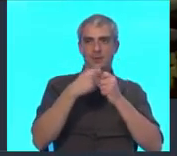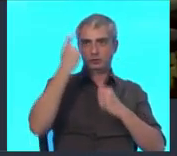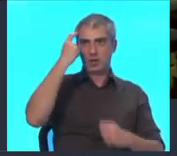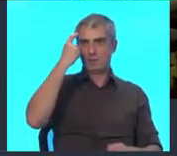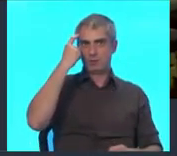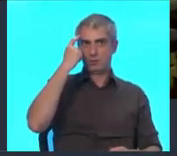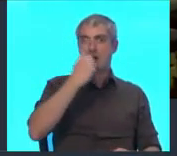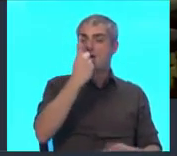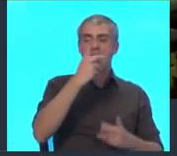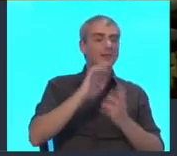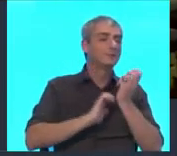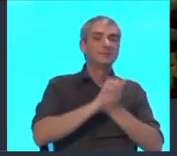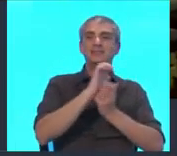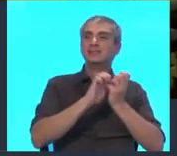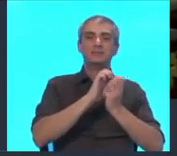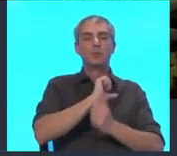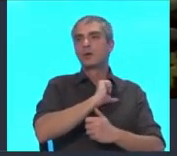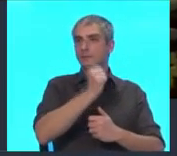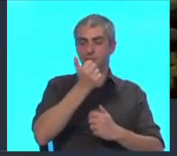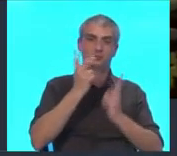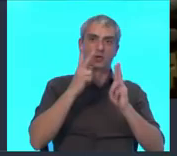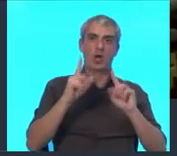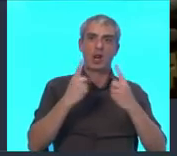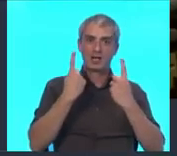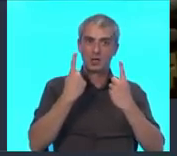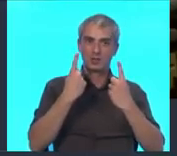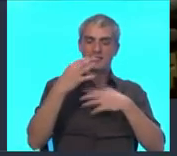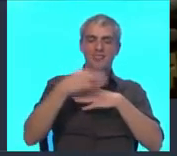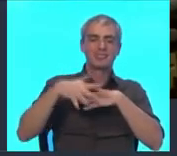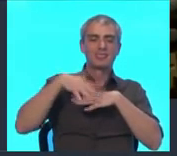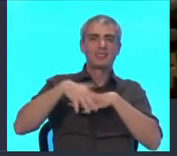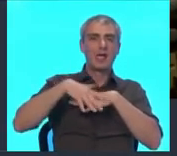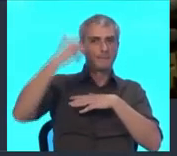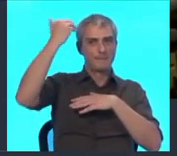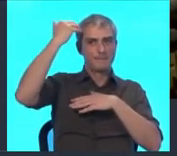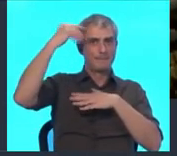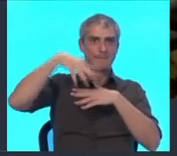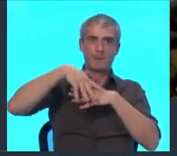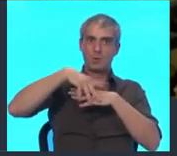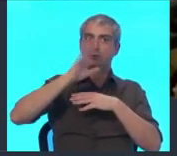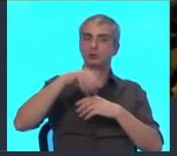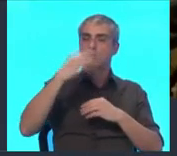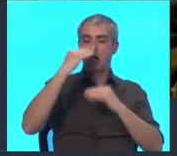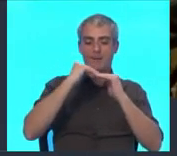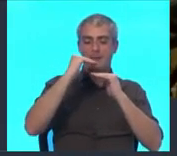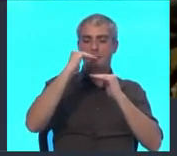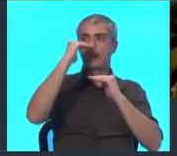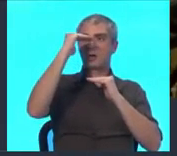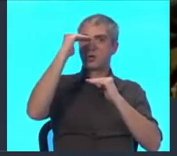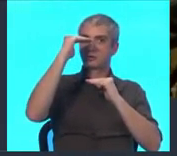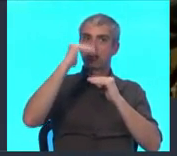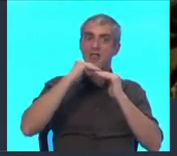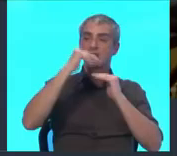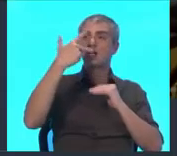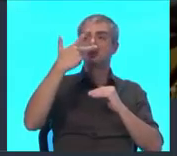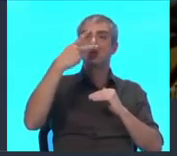אחד מהסיבוכים שעלול לקרות זה דימום מוחי. יש בו 4 דרגות, דרגה